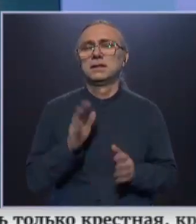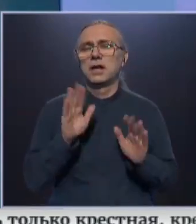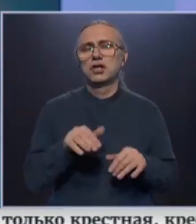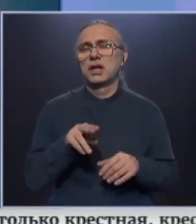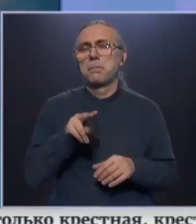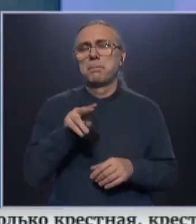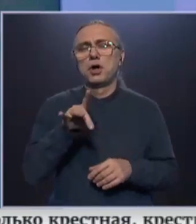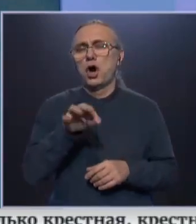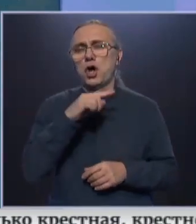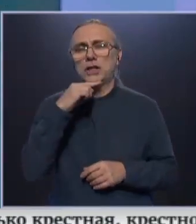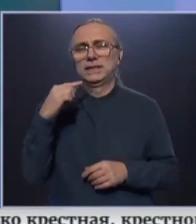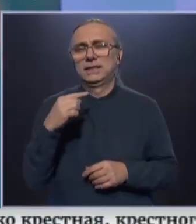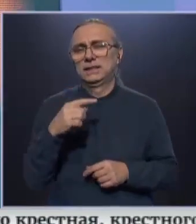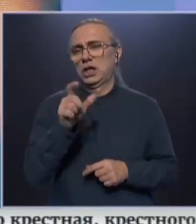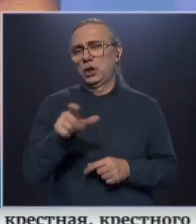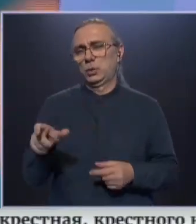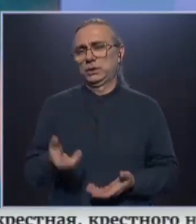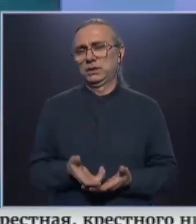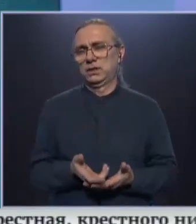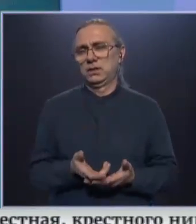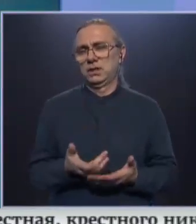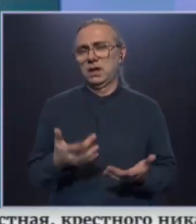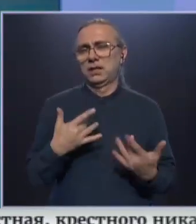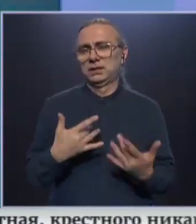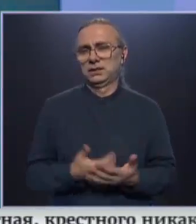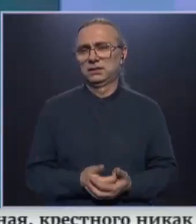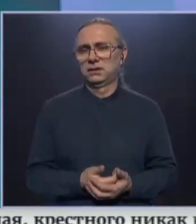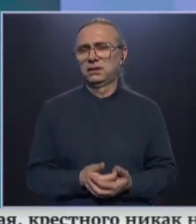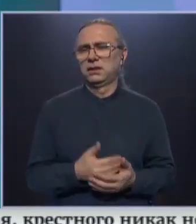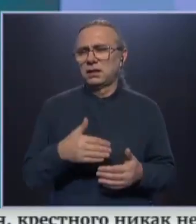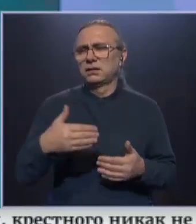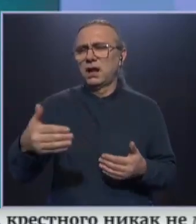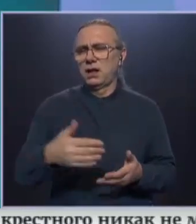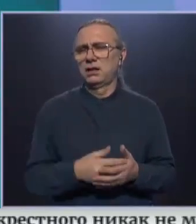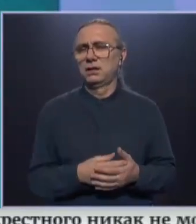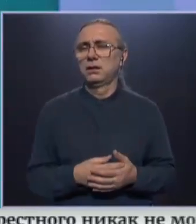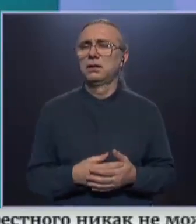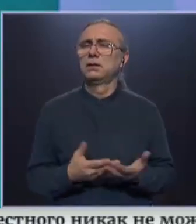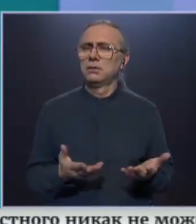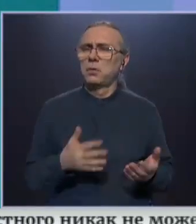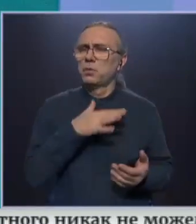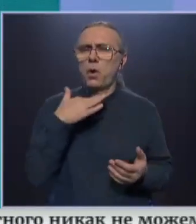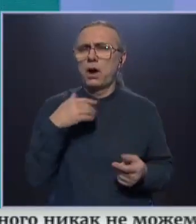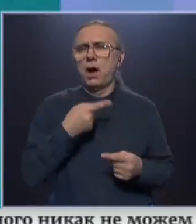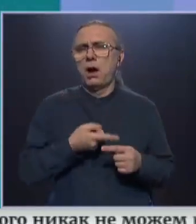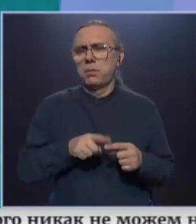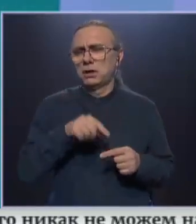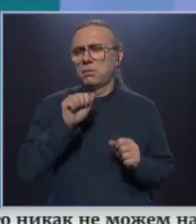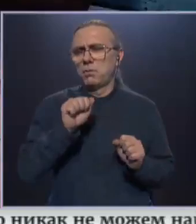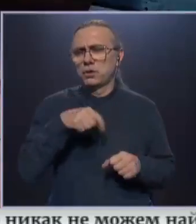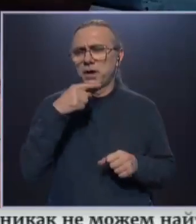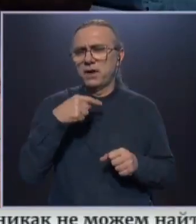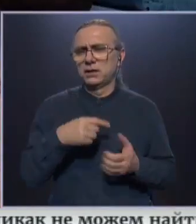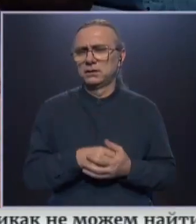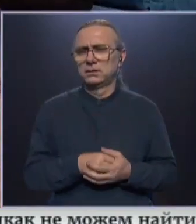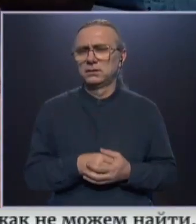российские, в общем-то, главы и артисты, и так далее, и тому подобное. Мы много об этом можем с вами говорить, и, наверное,